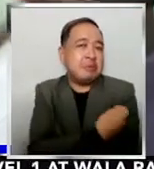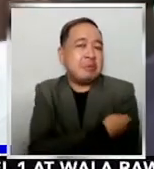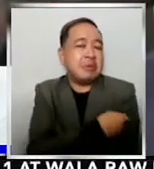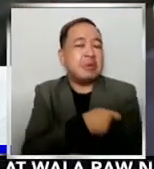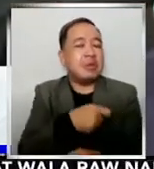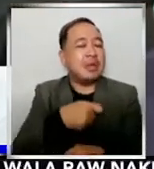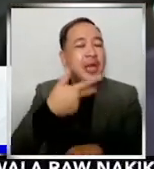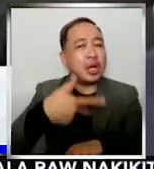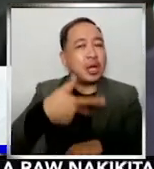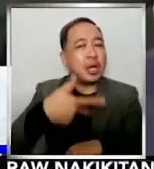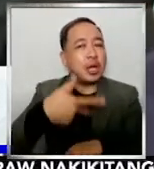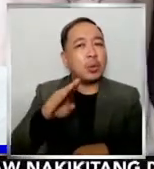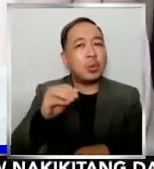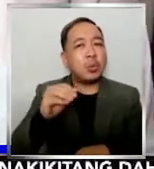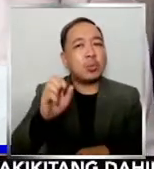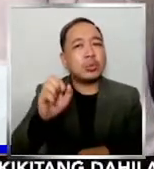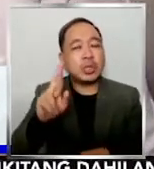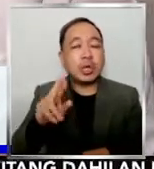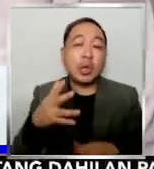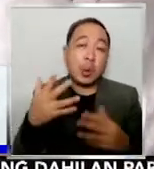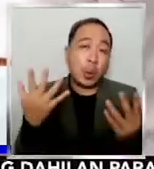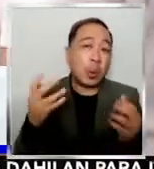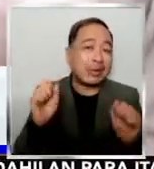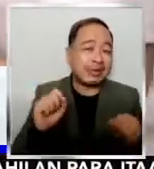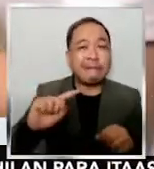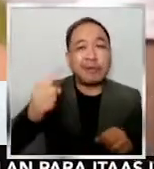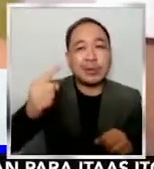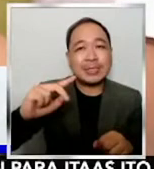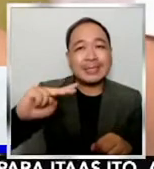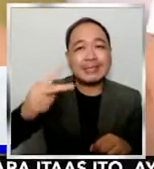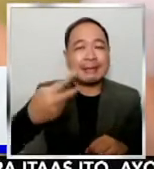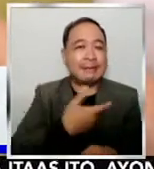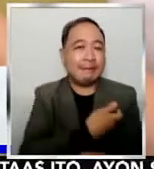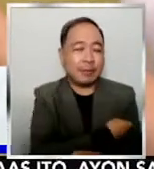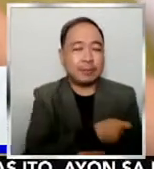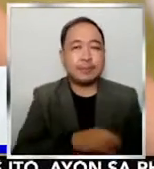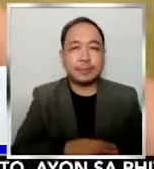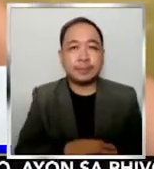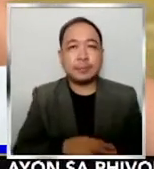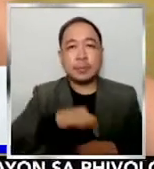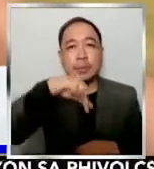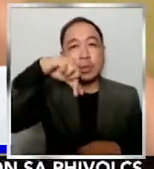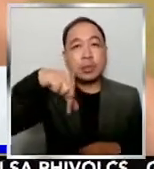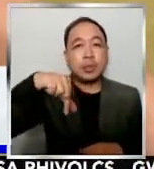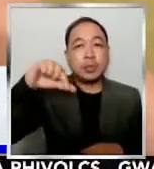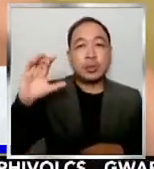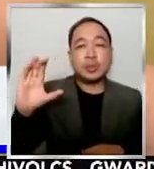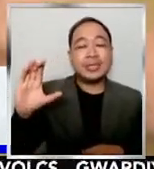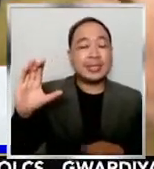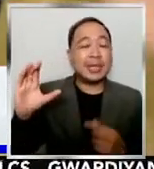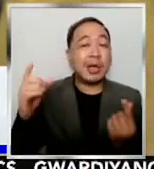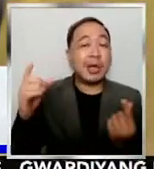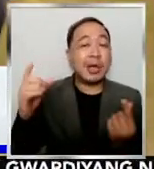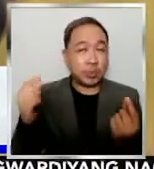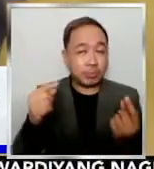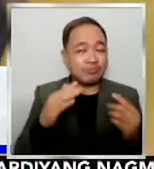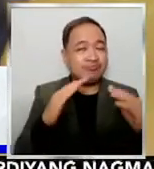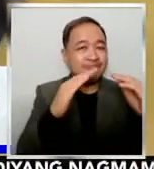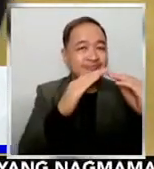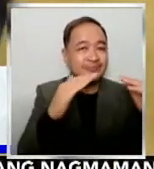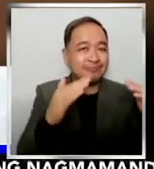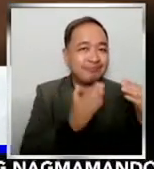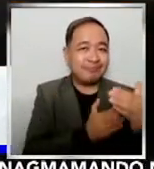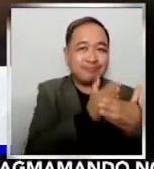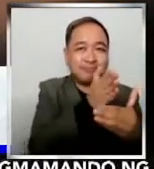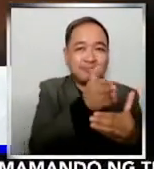ng first and second dose nila. Sa Quezon City, house to house na ang ginagawa ng mga nagbabakuna para tumaas ang bilang ng mga